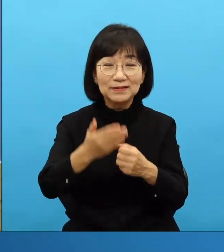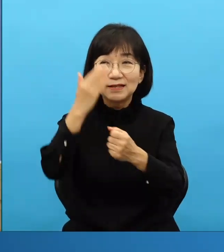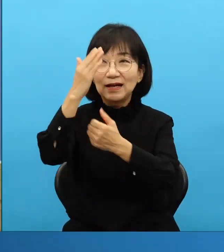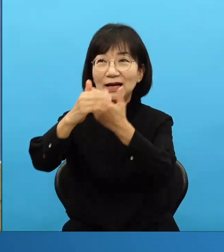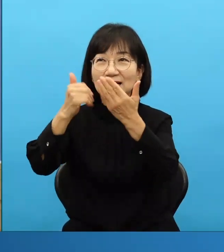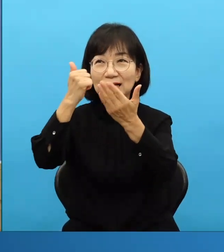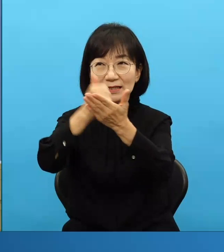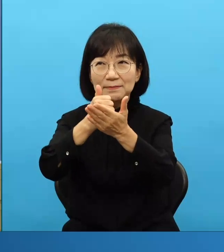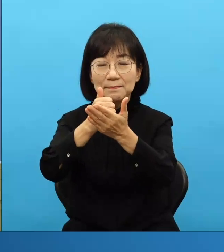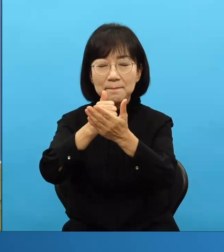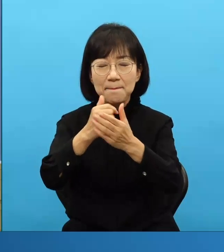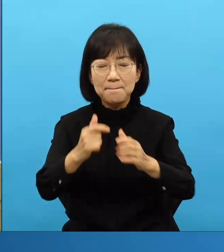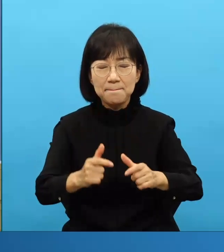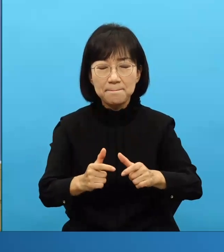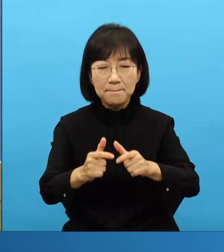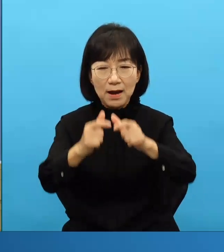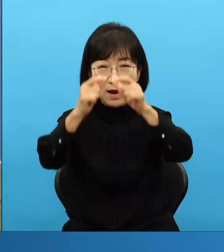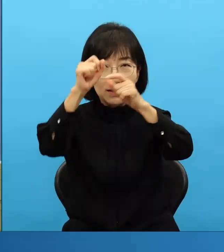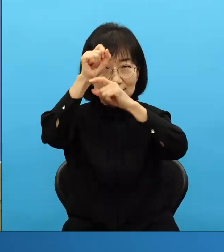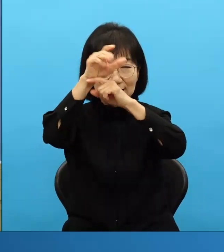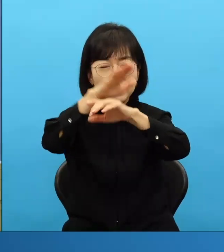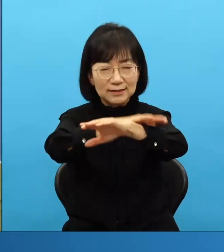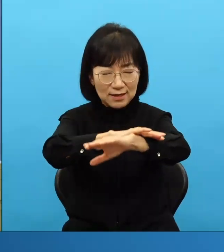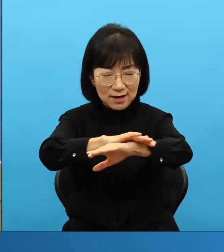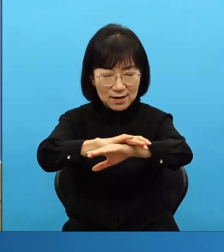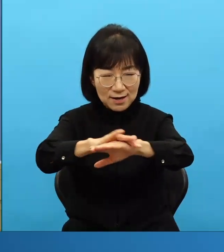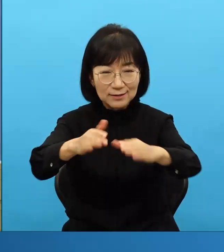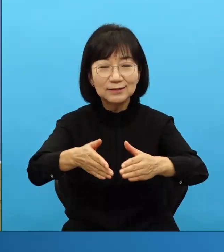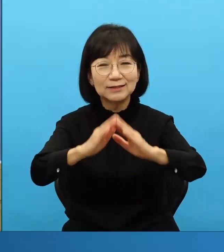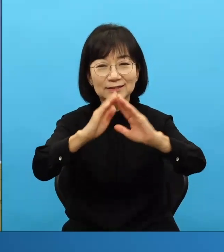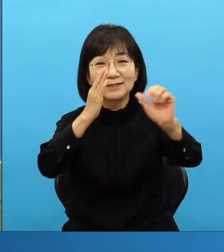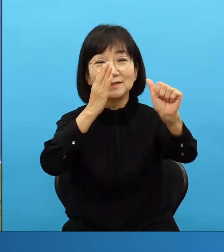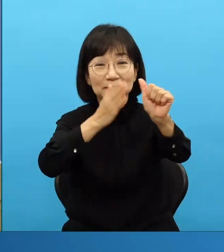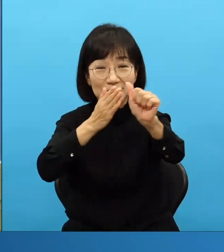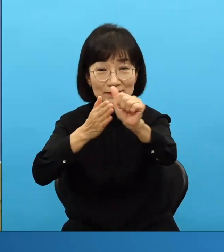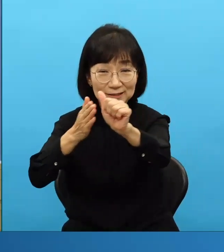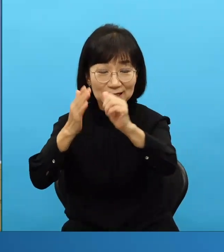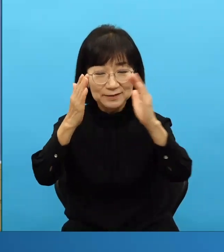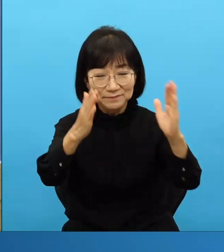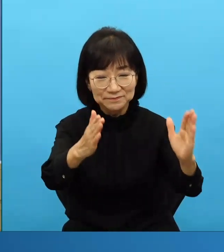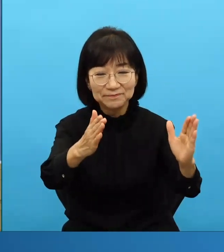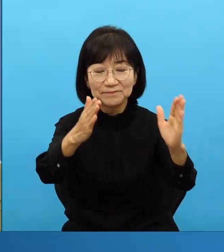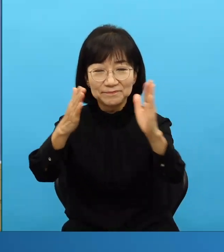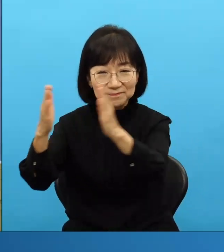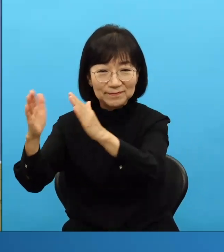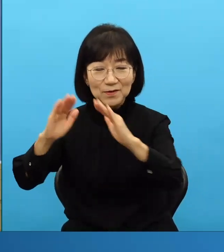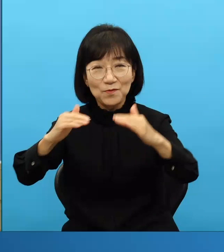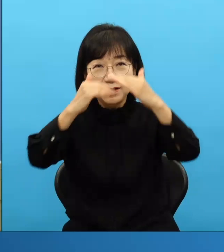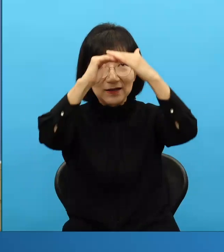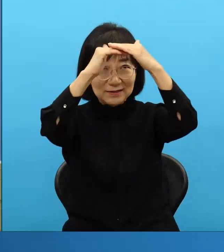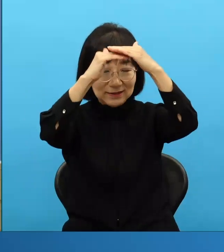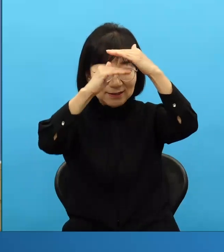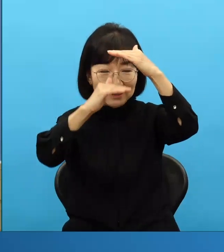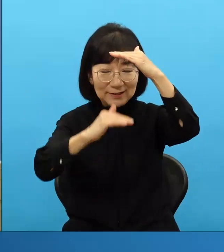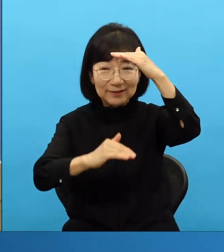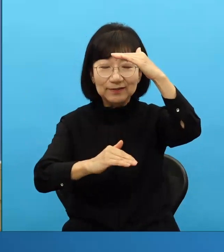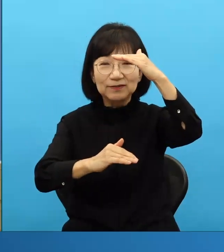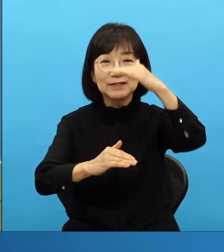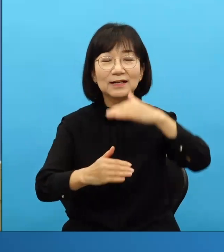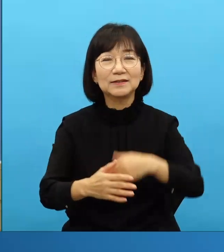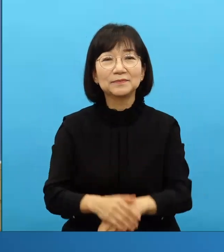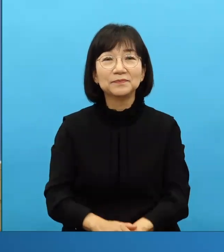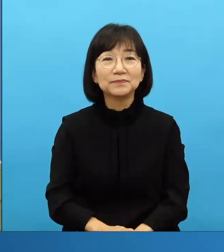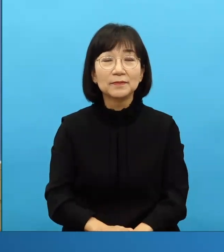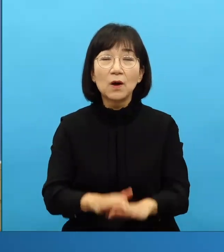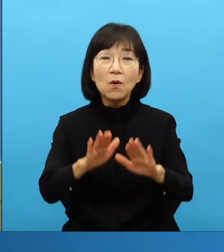can raise up the absolute burdens of God well. 자, 오늘 본문을 보면서 본론의 첫 번째 말씀을 드리겠습니다. Now I'll give you the very first point of 저는 the 오늘 제목을